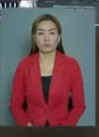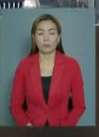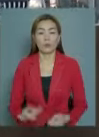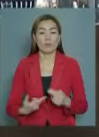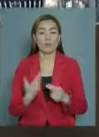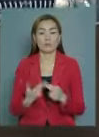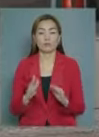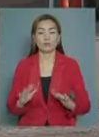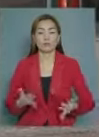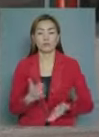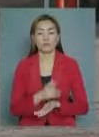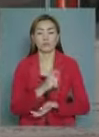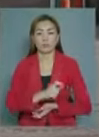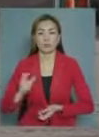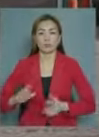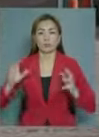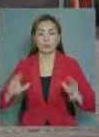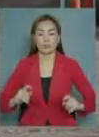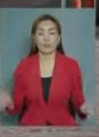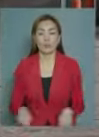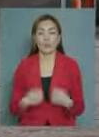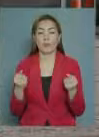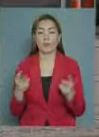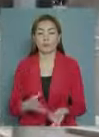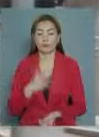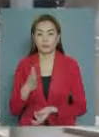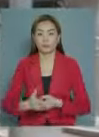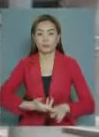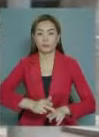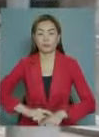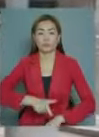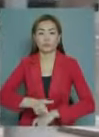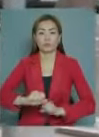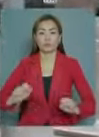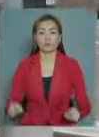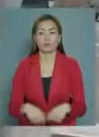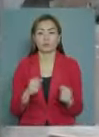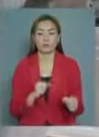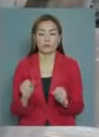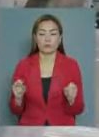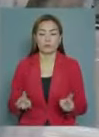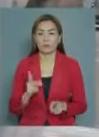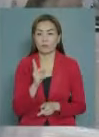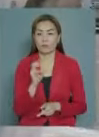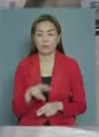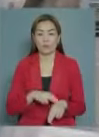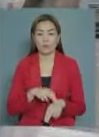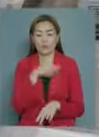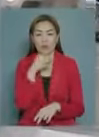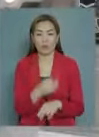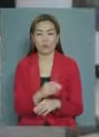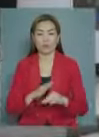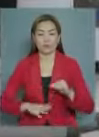Кедергілерді көптеп орнату тұрғындардың заңды өрескел бұзуына байланысты. Сондай ақ жол көлік оқиғасын алдын алу үшін қойылған. Полиция